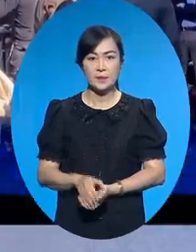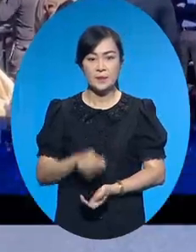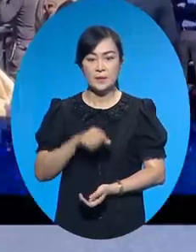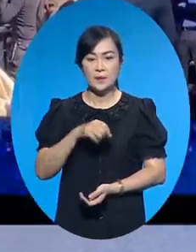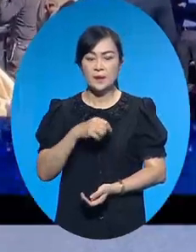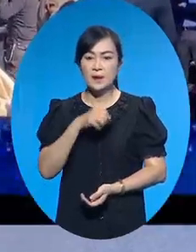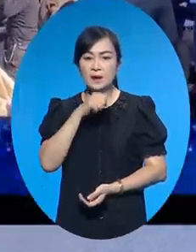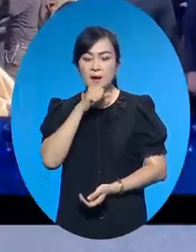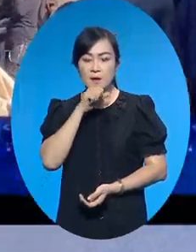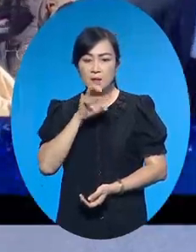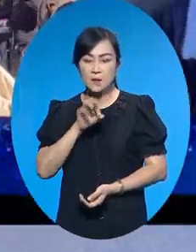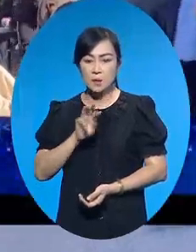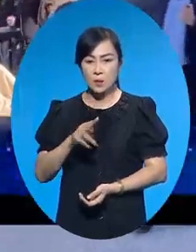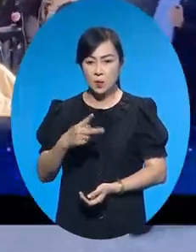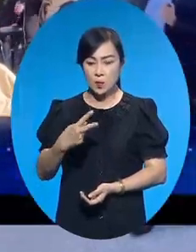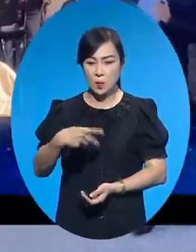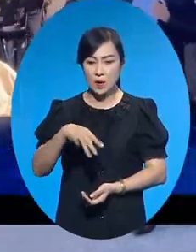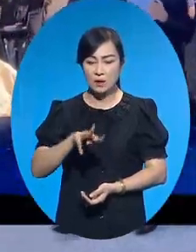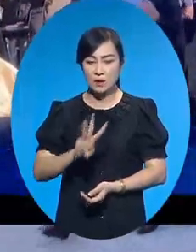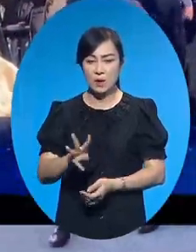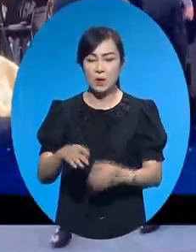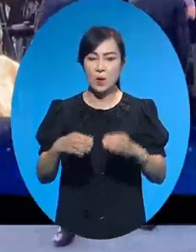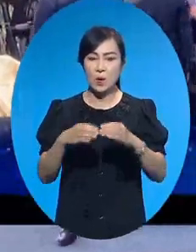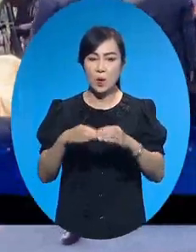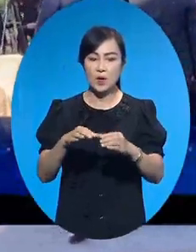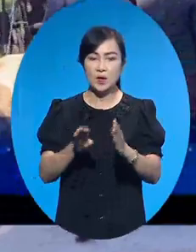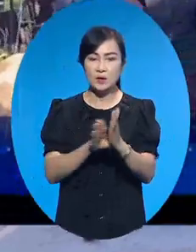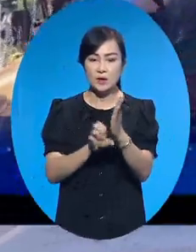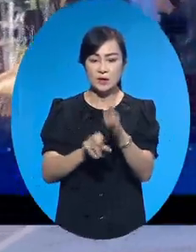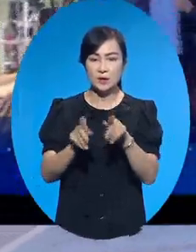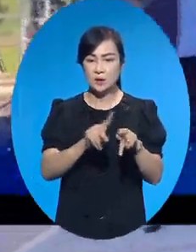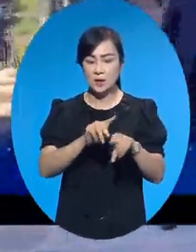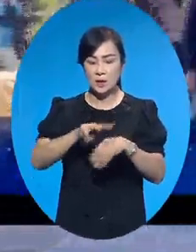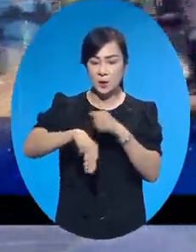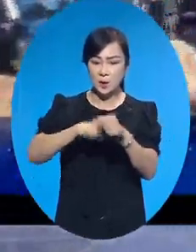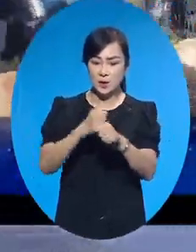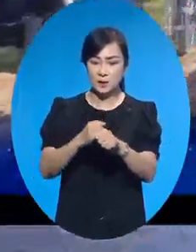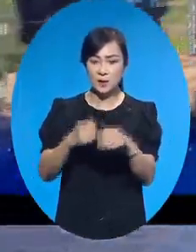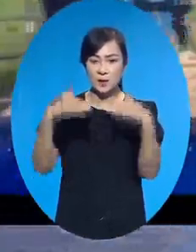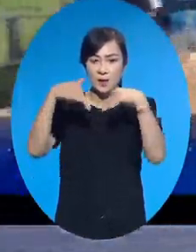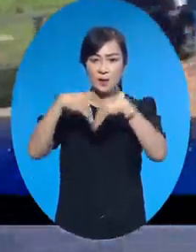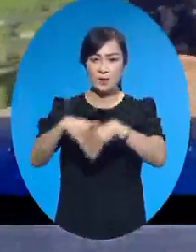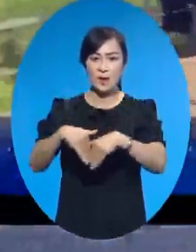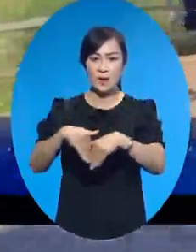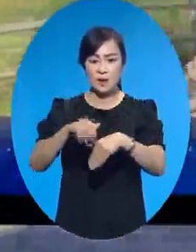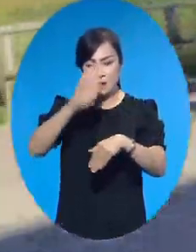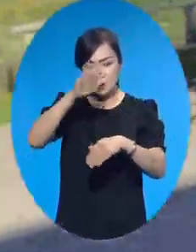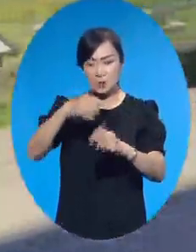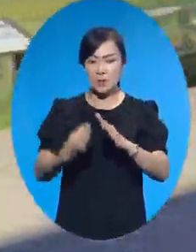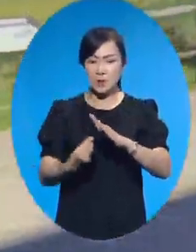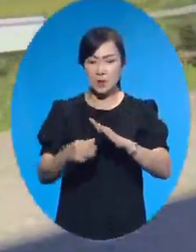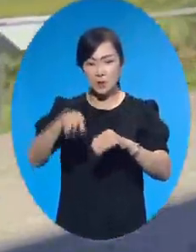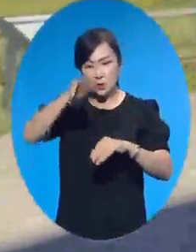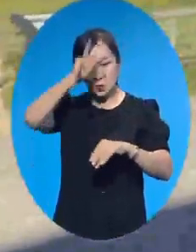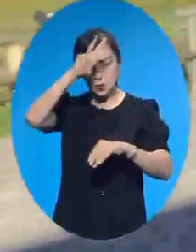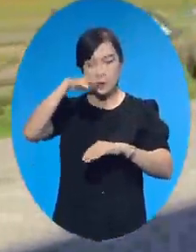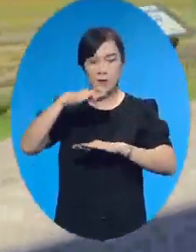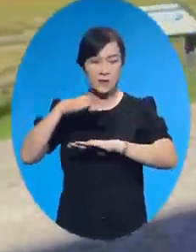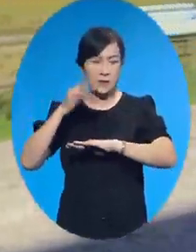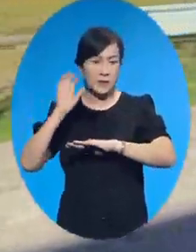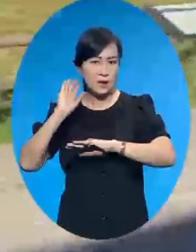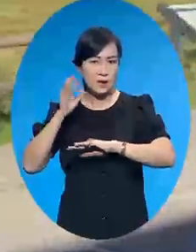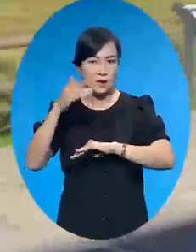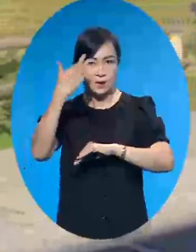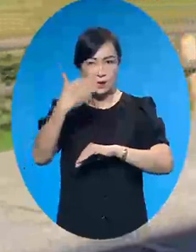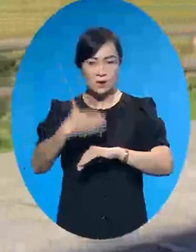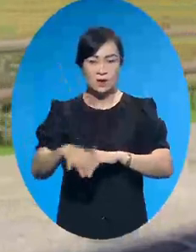Tuyên bố của ông Powell được đưa ra trong hội nghị chuyên đề về chính sách kinh tế hàng năm, với sự tham gia của các thống đốc ngân hàng trung ương từ khắp nơi trên thế giới, đang